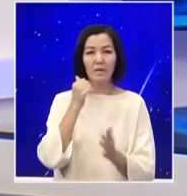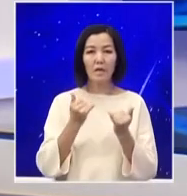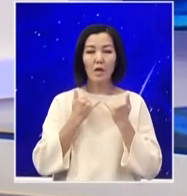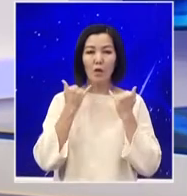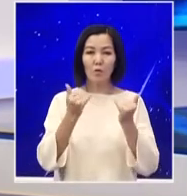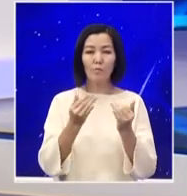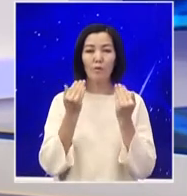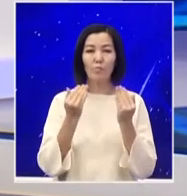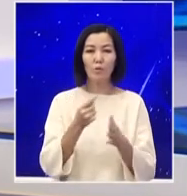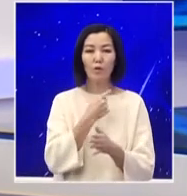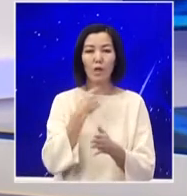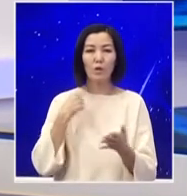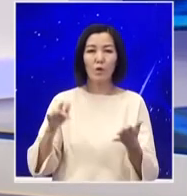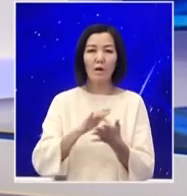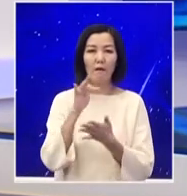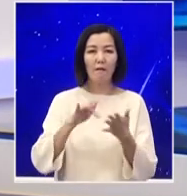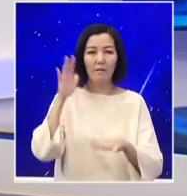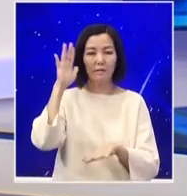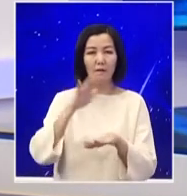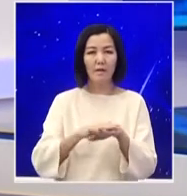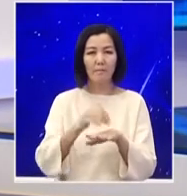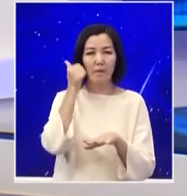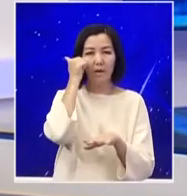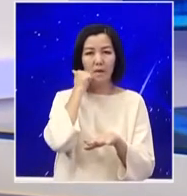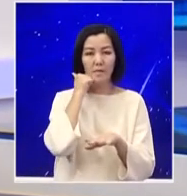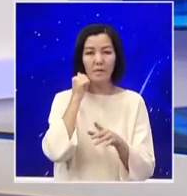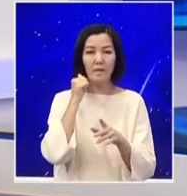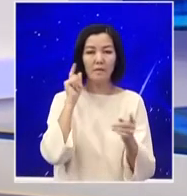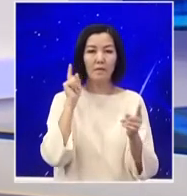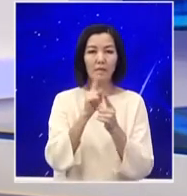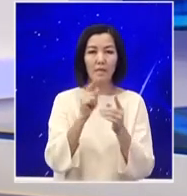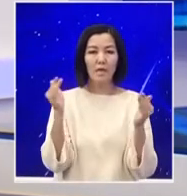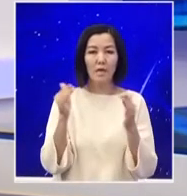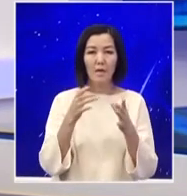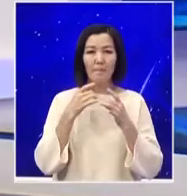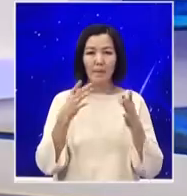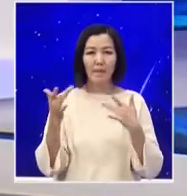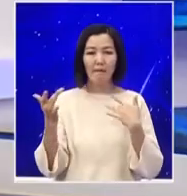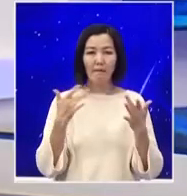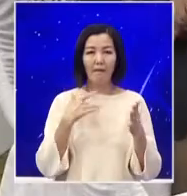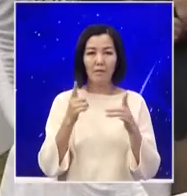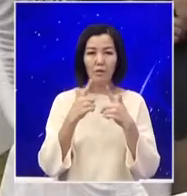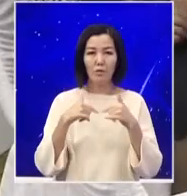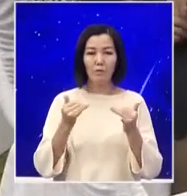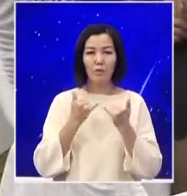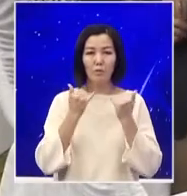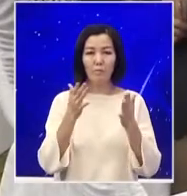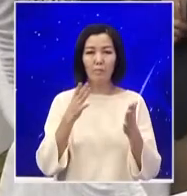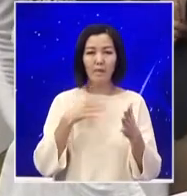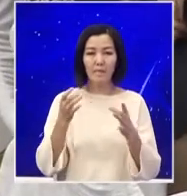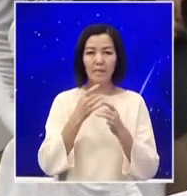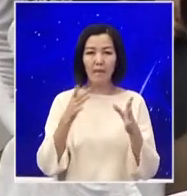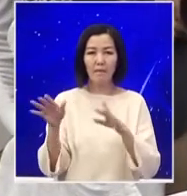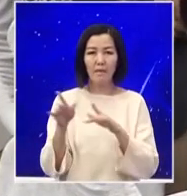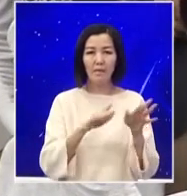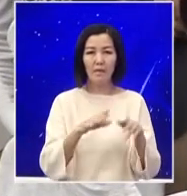Қарттарға құрмет. Бүгін Талдықорған қаласының әкімі қазыналық қарияларды қабылдады. Шағын мерекелік концерт ұйымдастырып құрмет көрсетті. Салтанатты